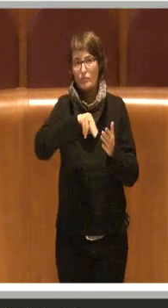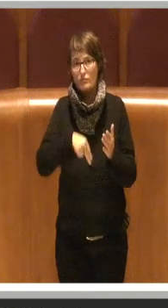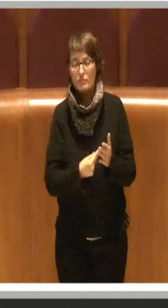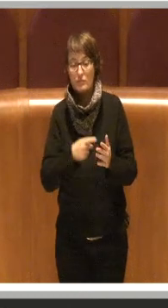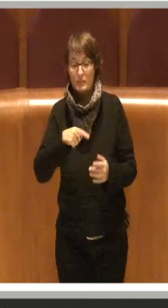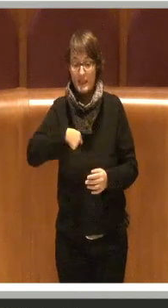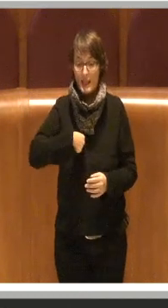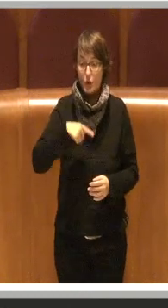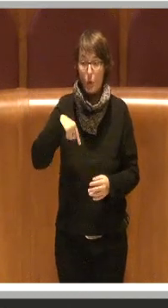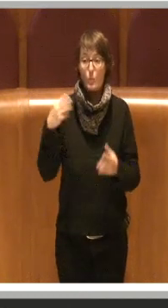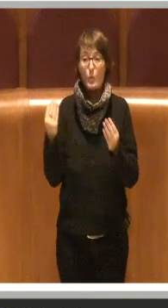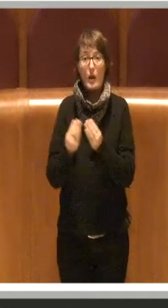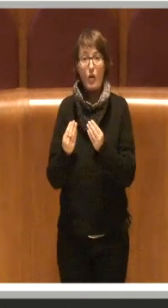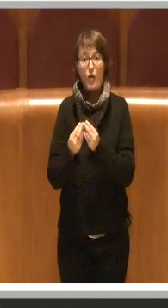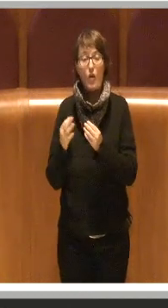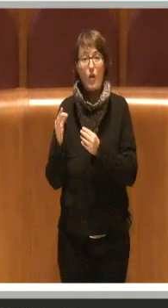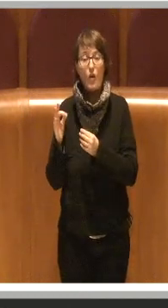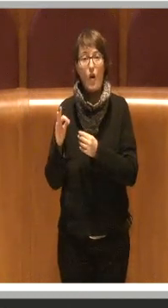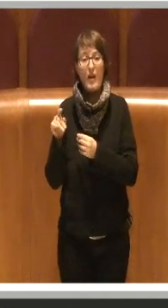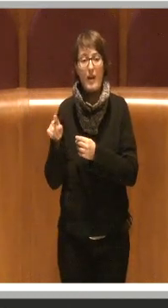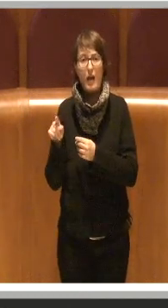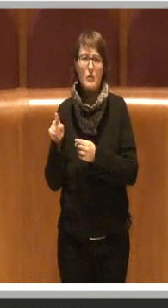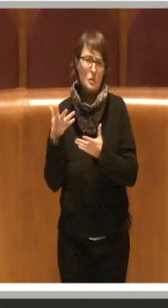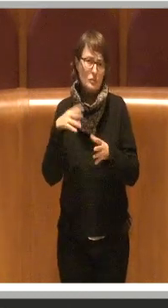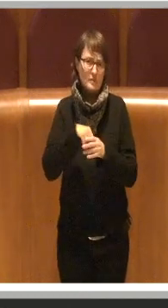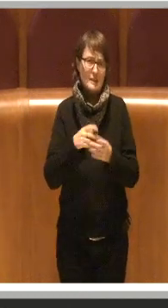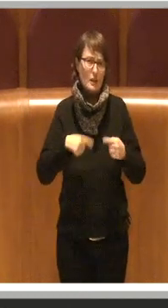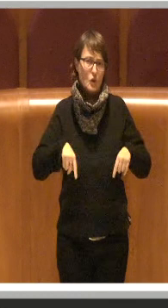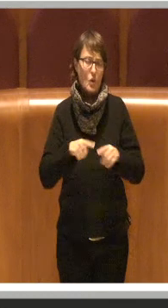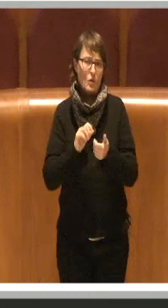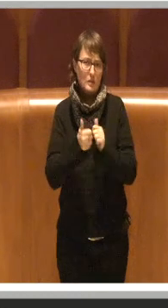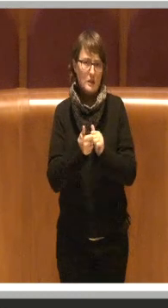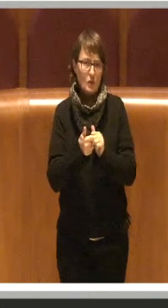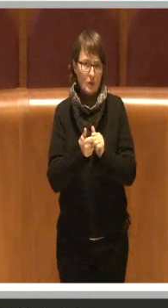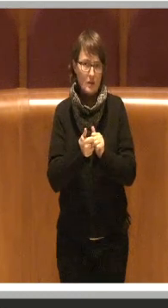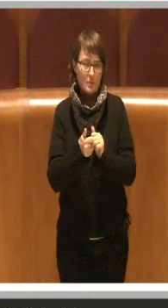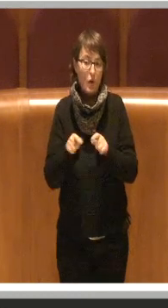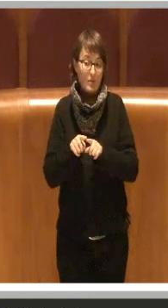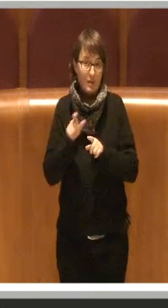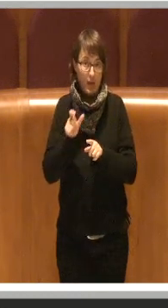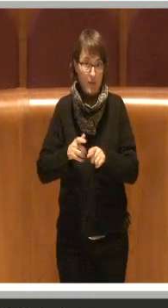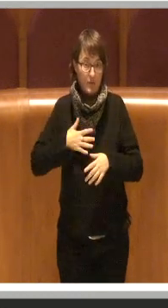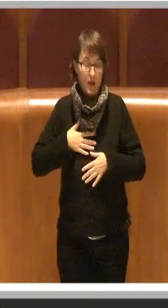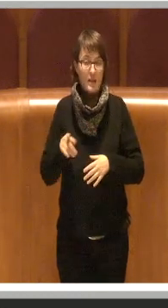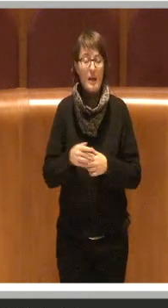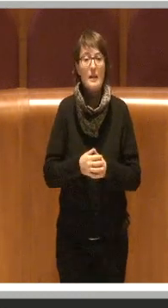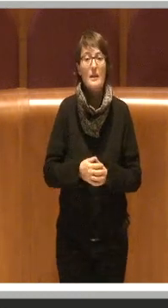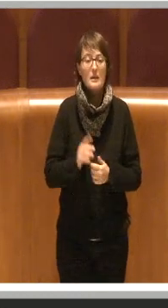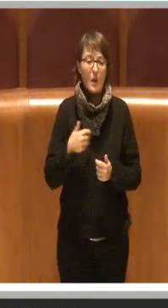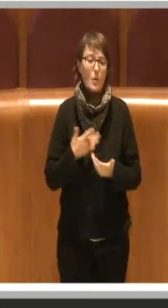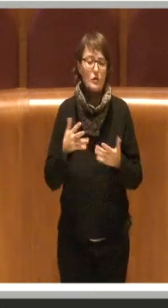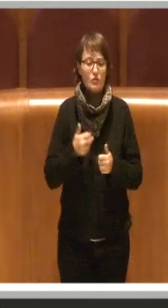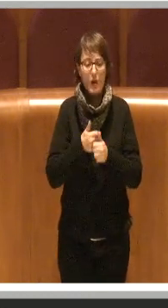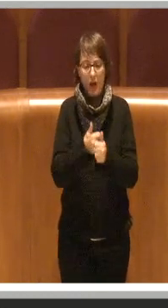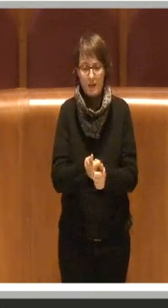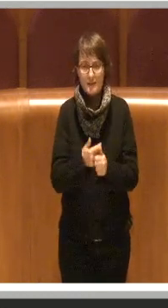che il collega Figliomeni, che è componente della Commissione Sport per quanto riguarda Fratelli d'Italia, e ha seguito quindi anche